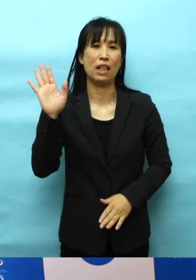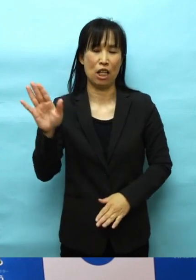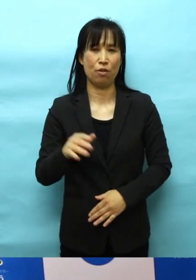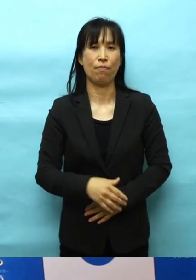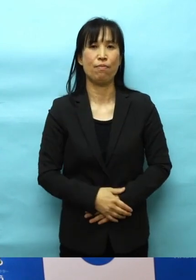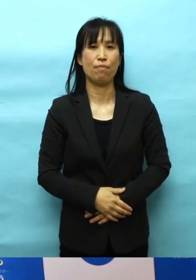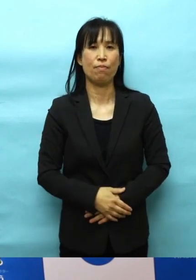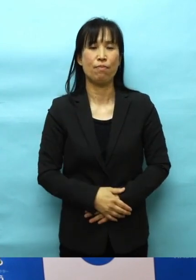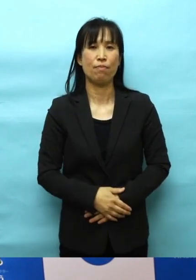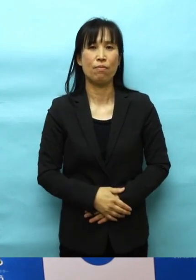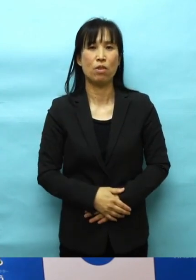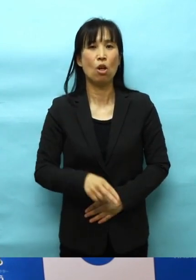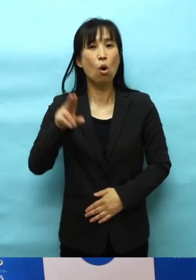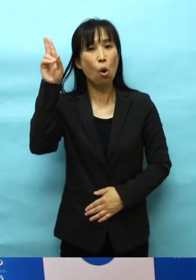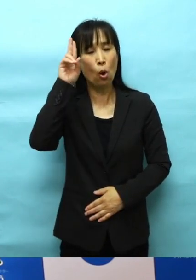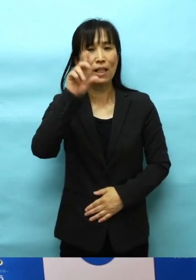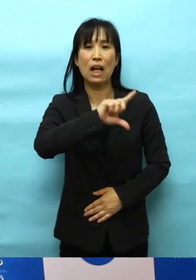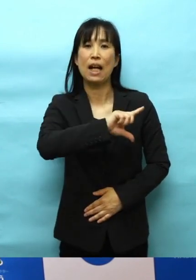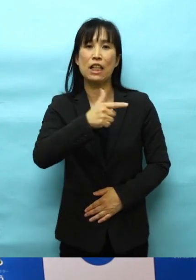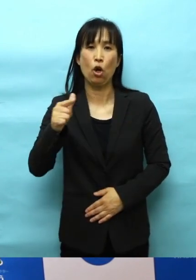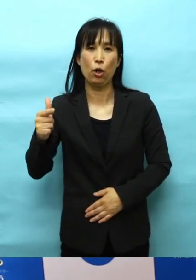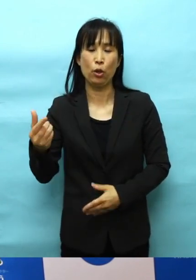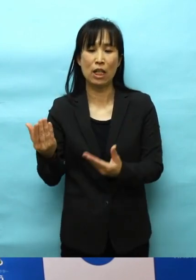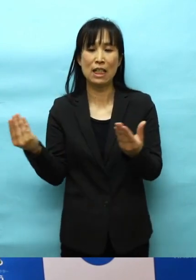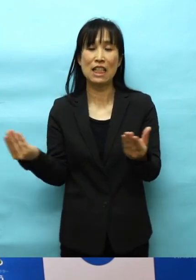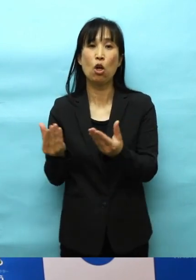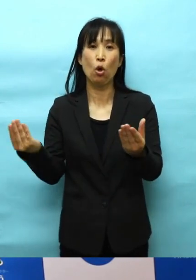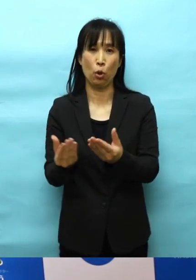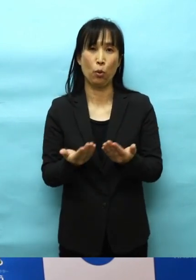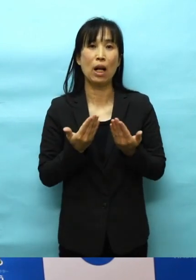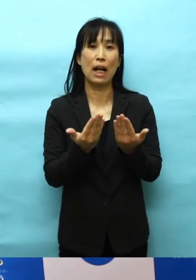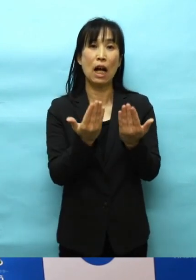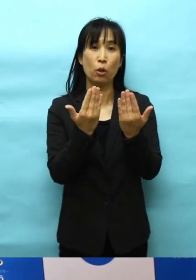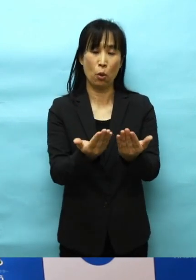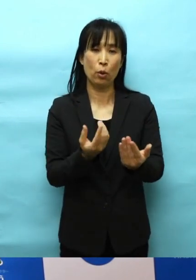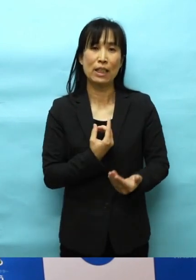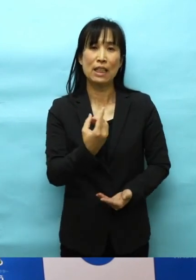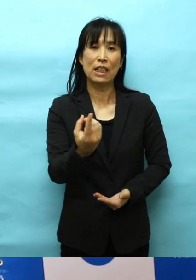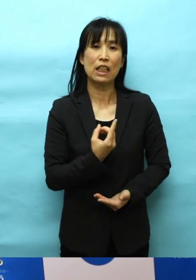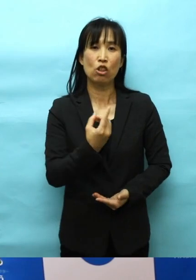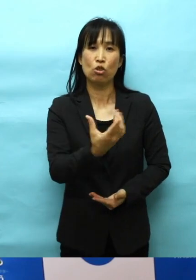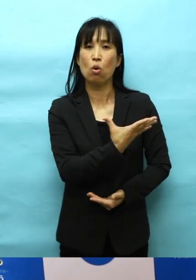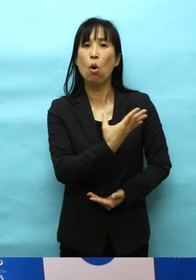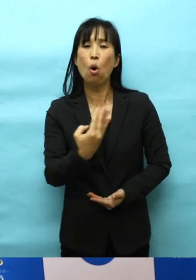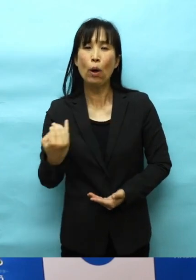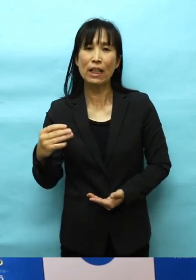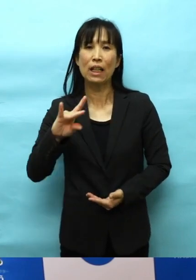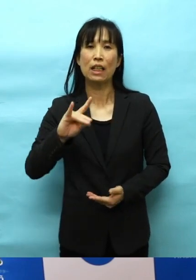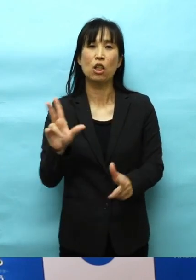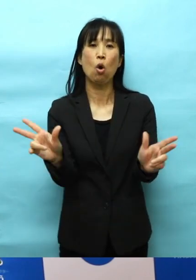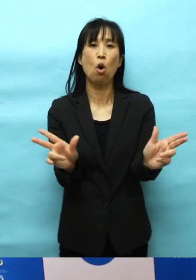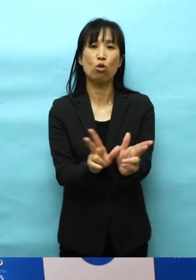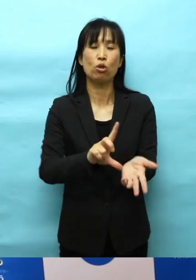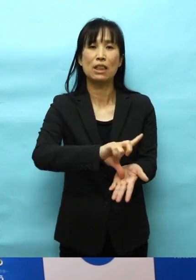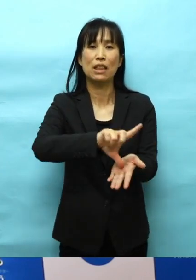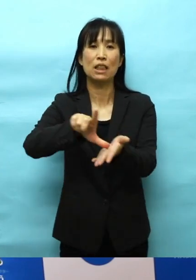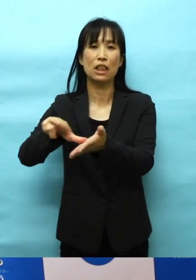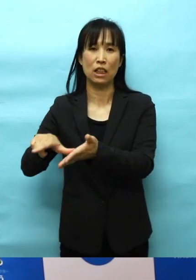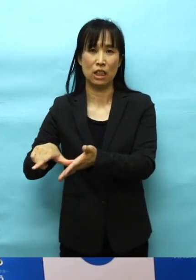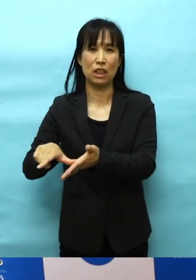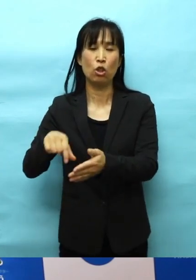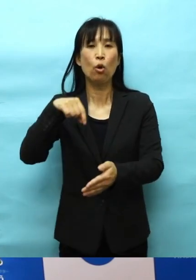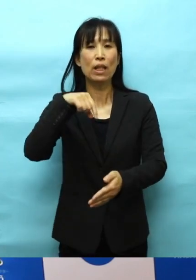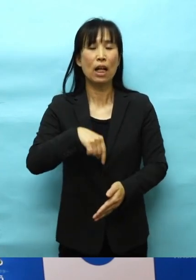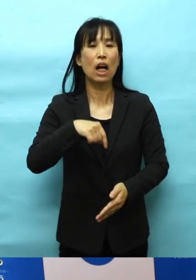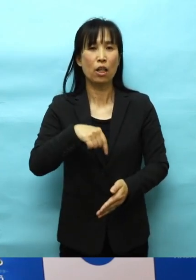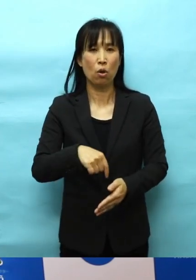です。中でもこの地域に通勤・通学などで移動・滞在する機会の多い